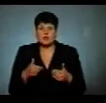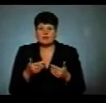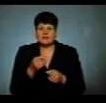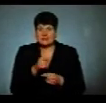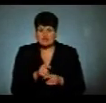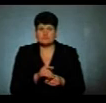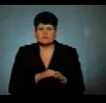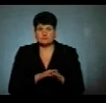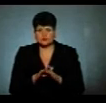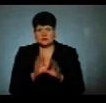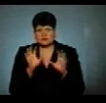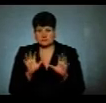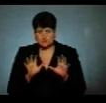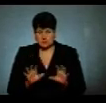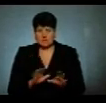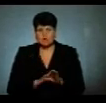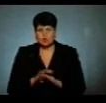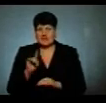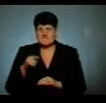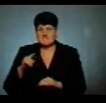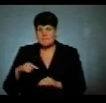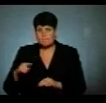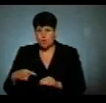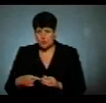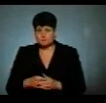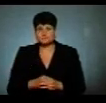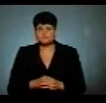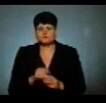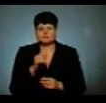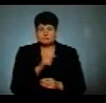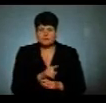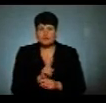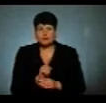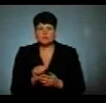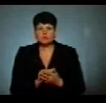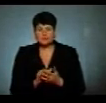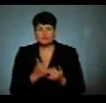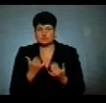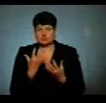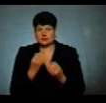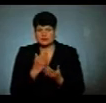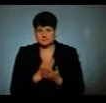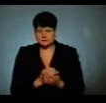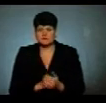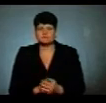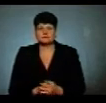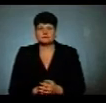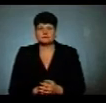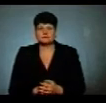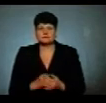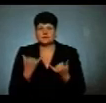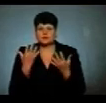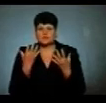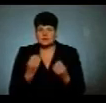рекомендували їм дотримуватись діючого законодавства і виконувати вимоги тих нормативних документів, які є на сьогоднішній день. На сьогоднішній